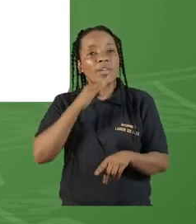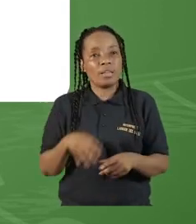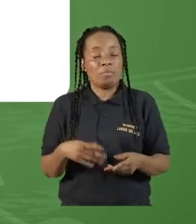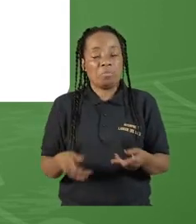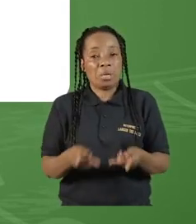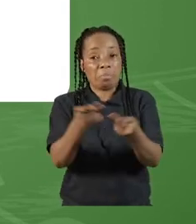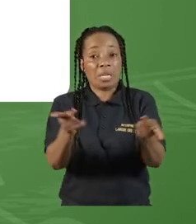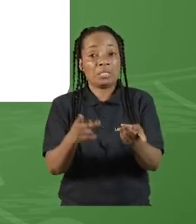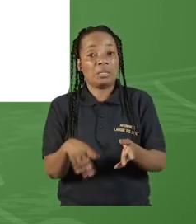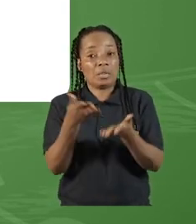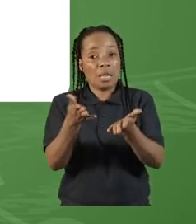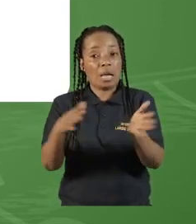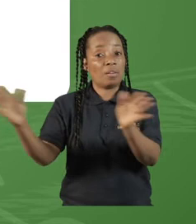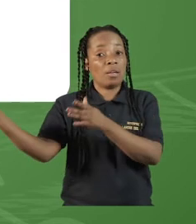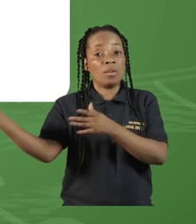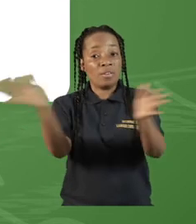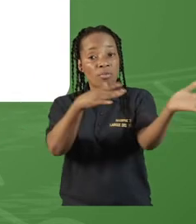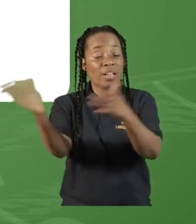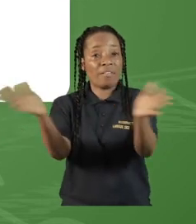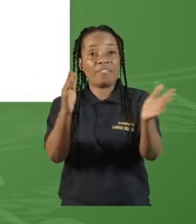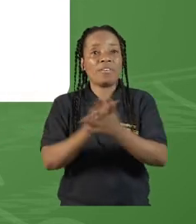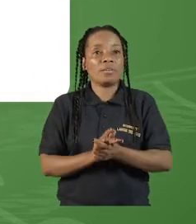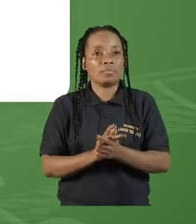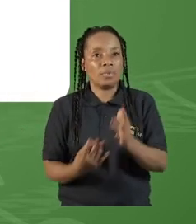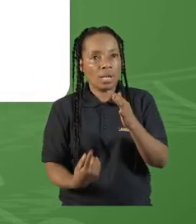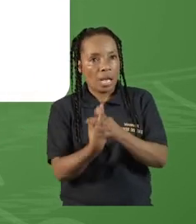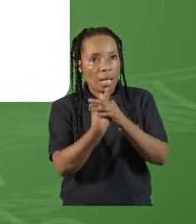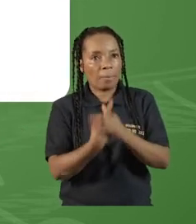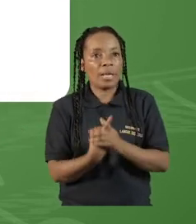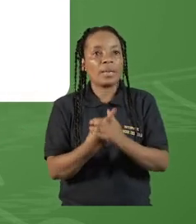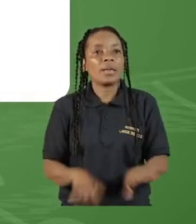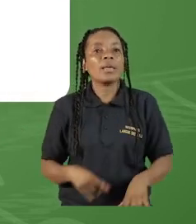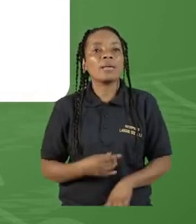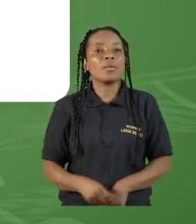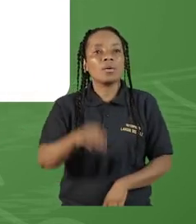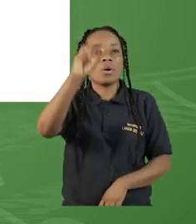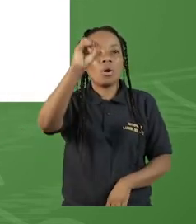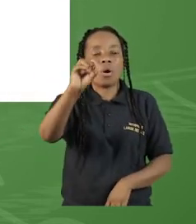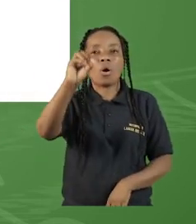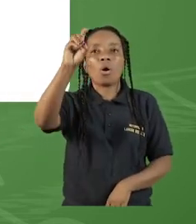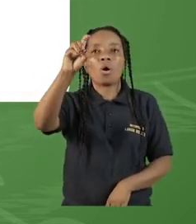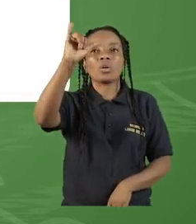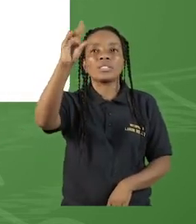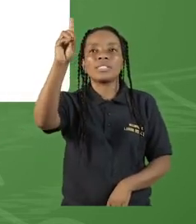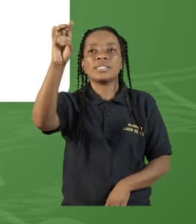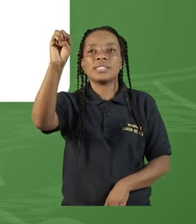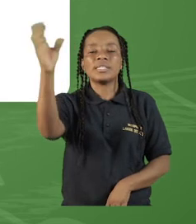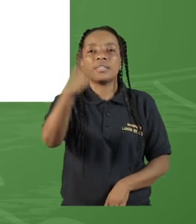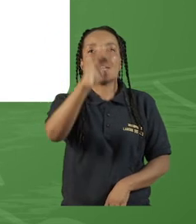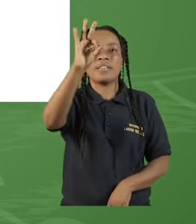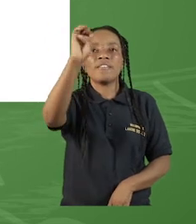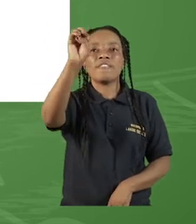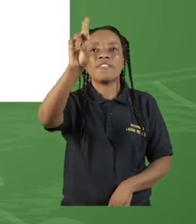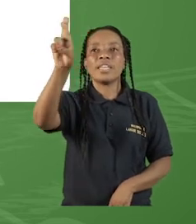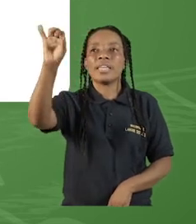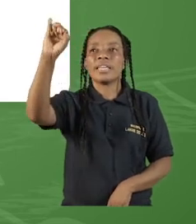il se forme de l'oxyde ferrique. qui est le constituant principal de la